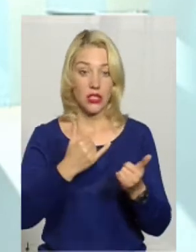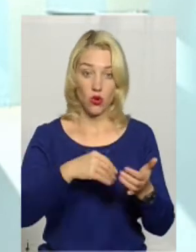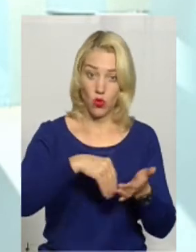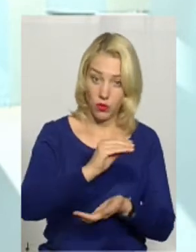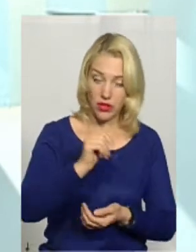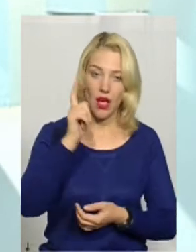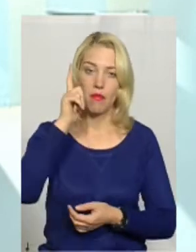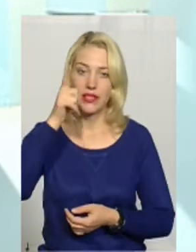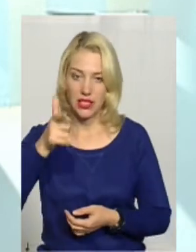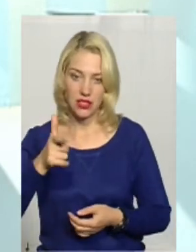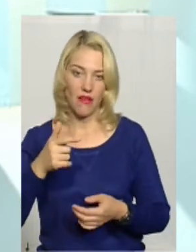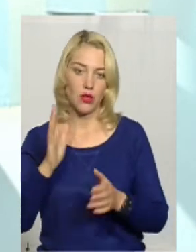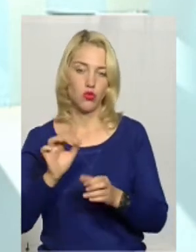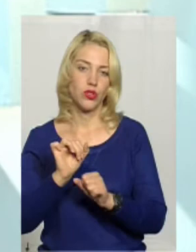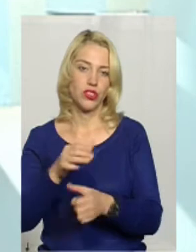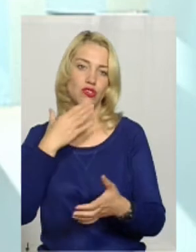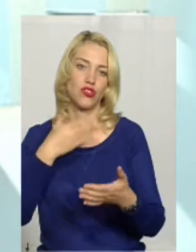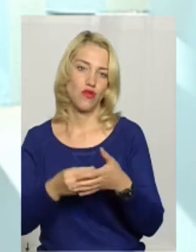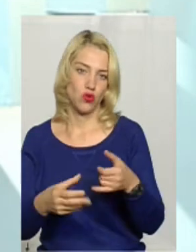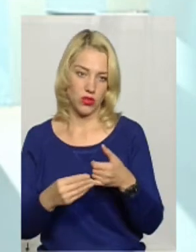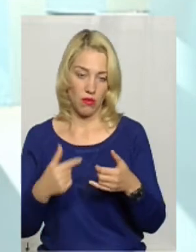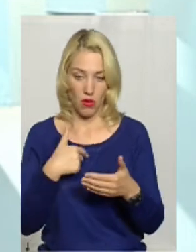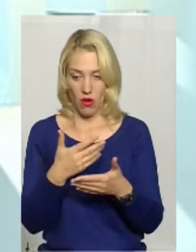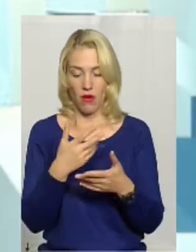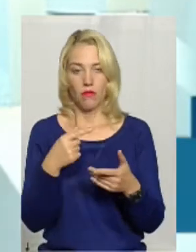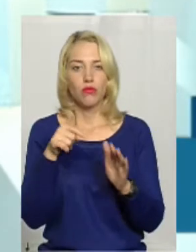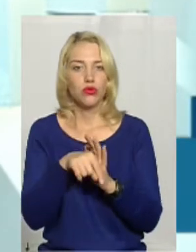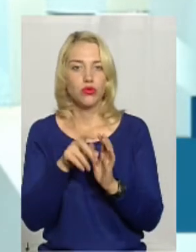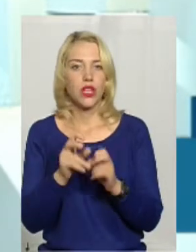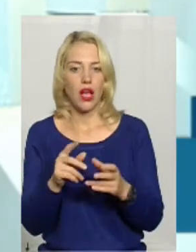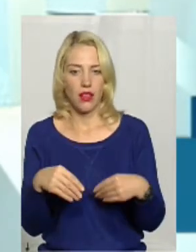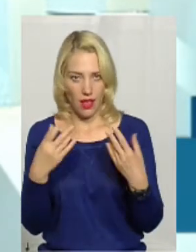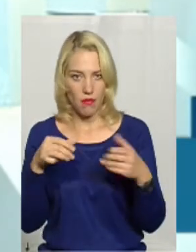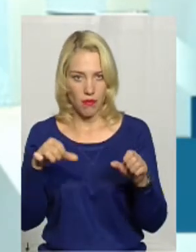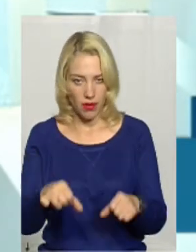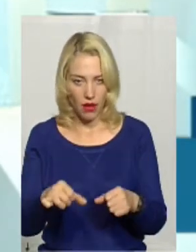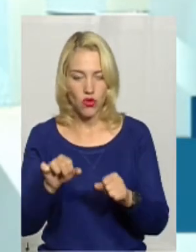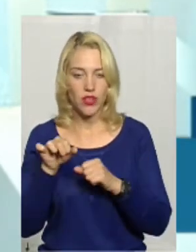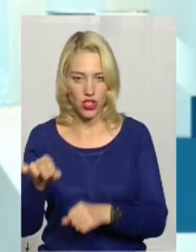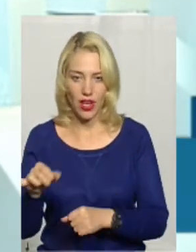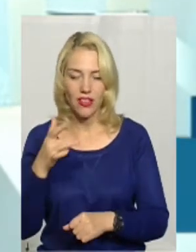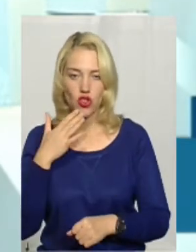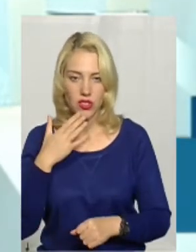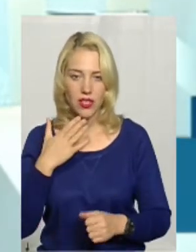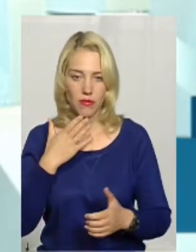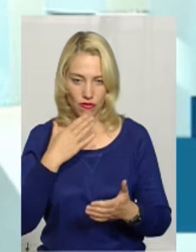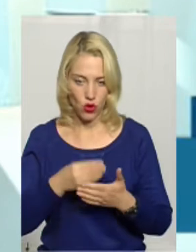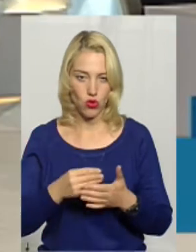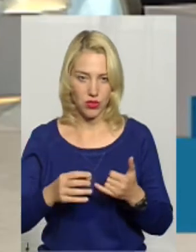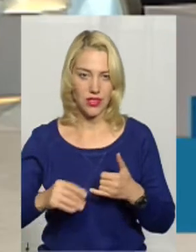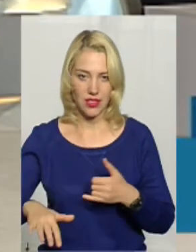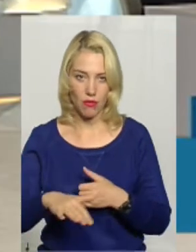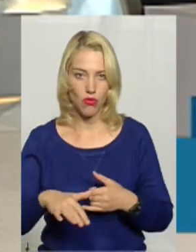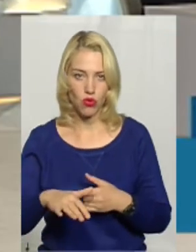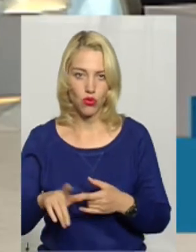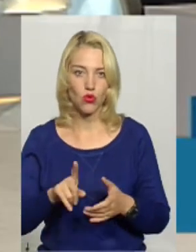по суті, даємо право іноземцям заходити на українську землю, вважати їх своєю. Є така думка, висказують